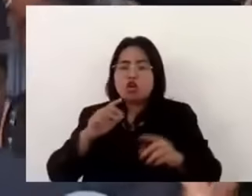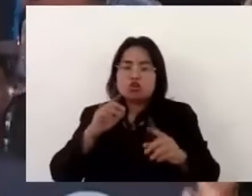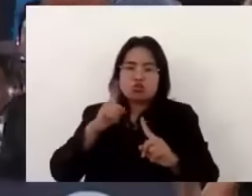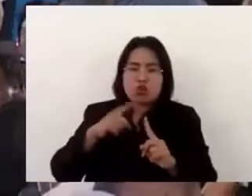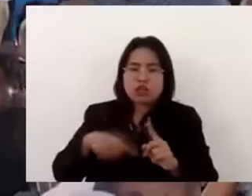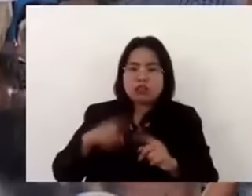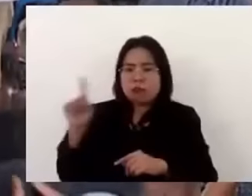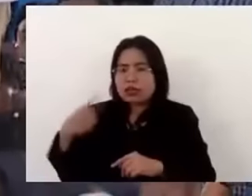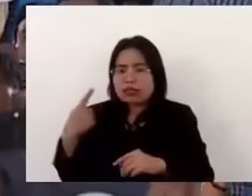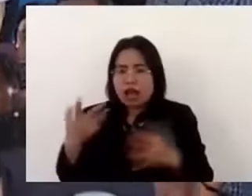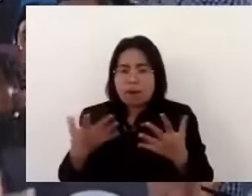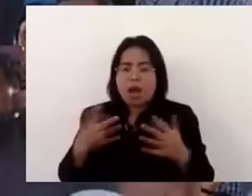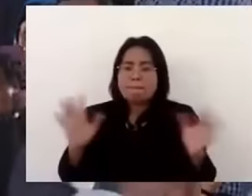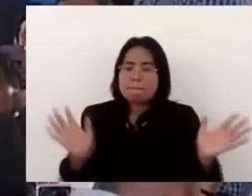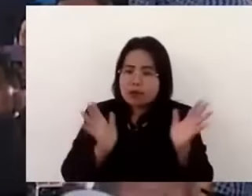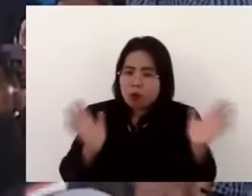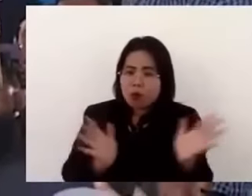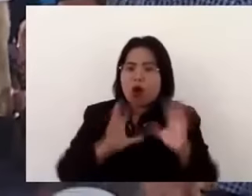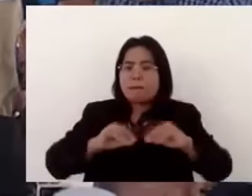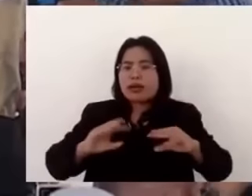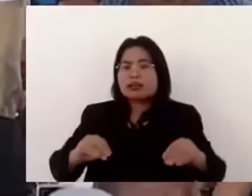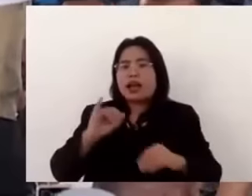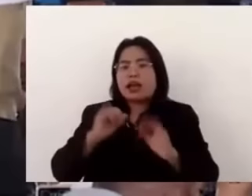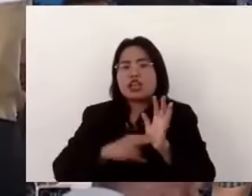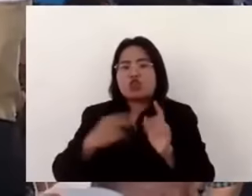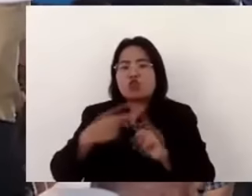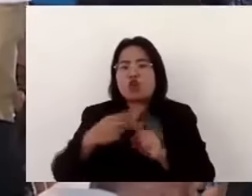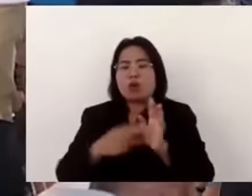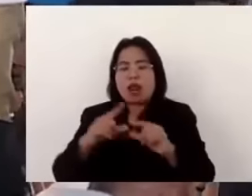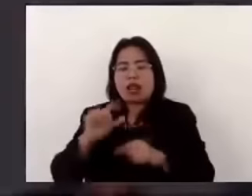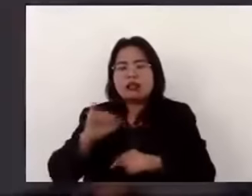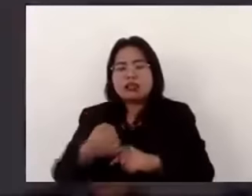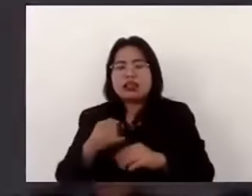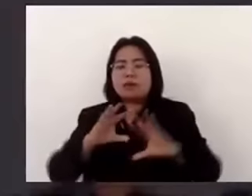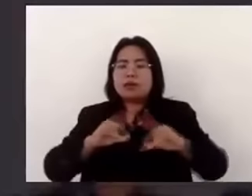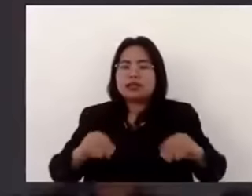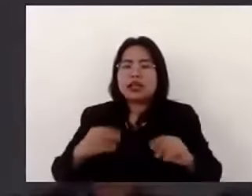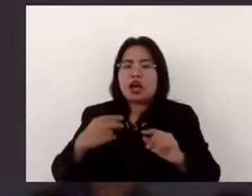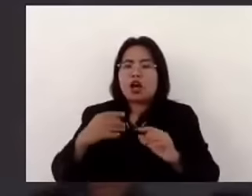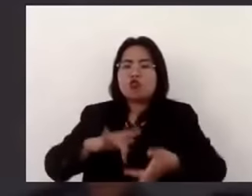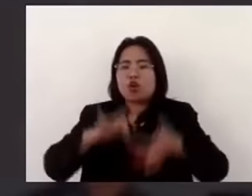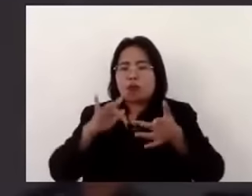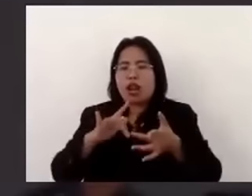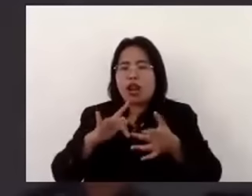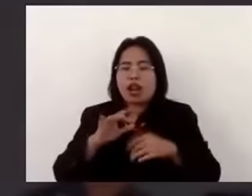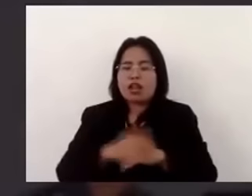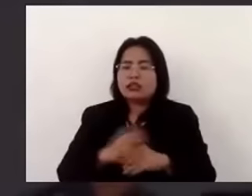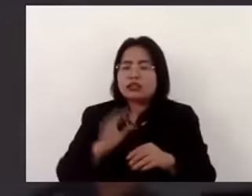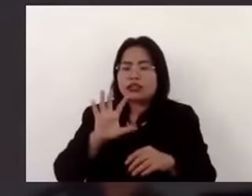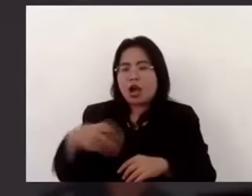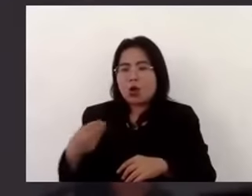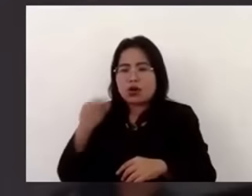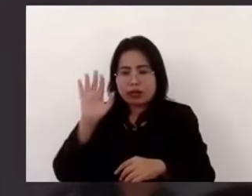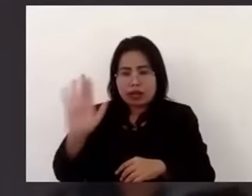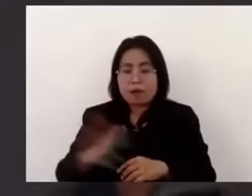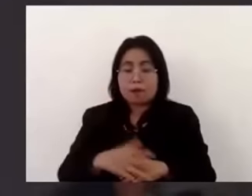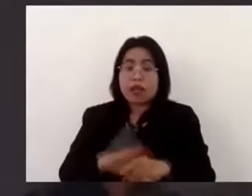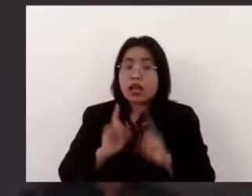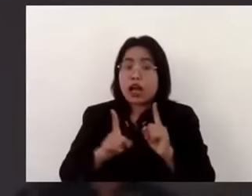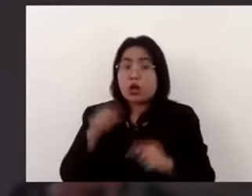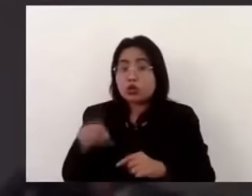adalah mendorong pekerja informal menjadi pekerja formal sebanyak-banyaknya di tahun yang akan datang kalau itu yang